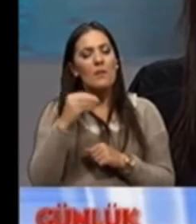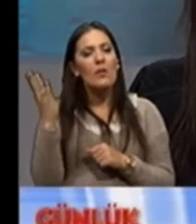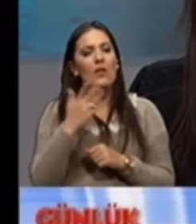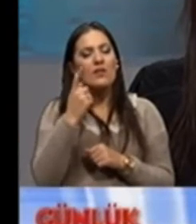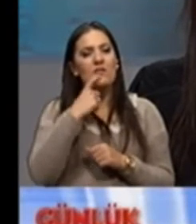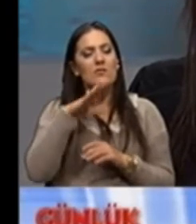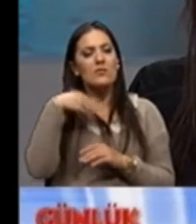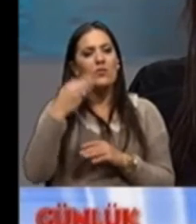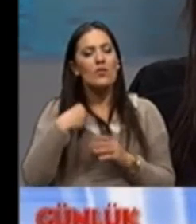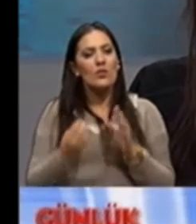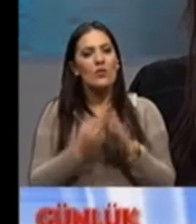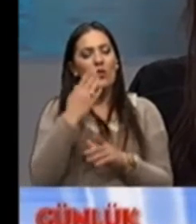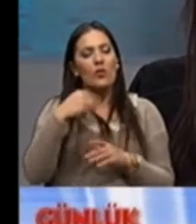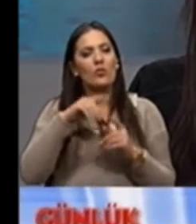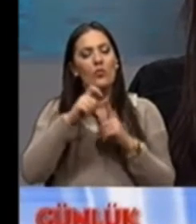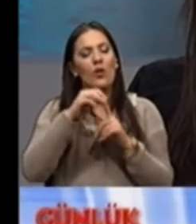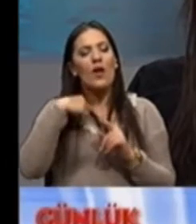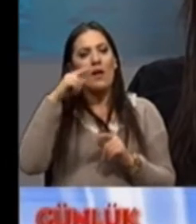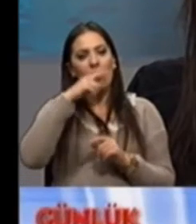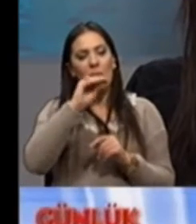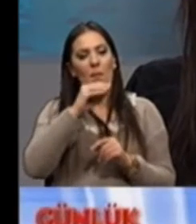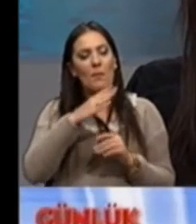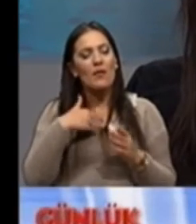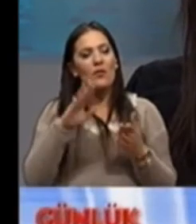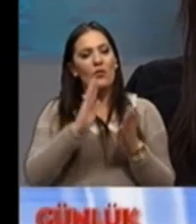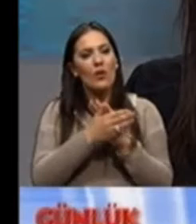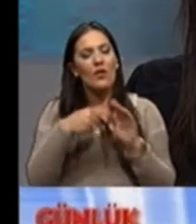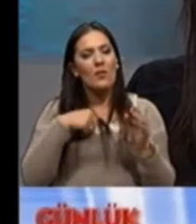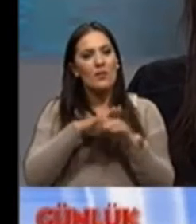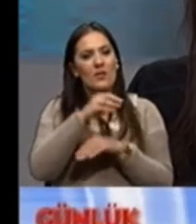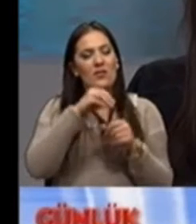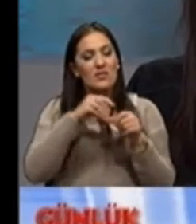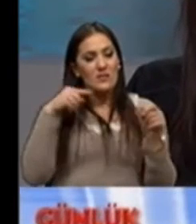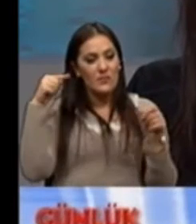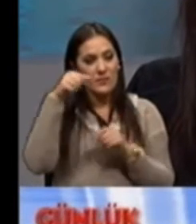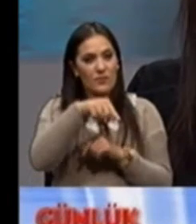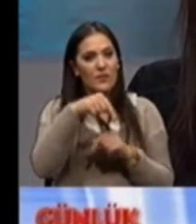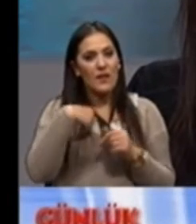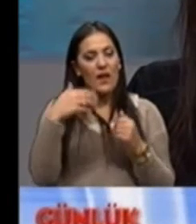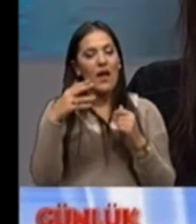sonra doğacak olan Doğu Afrika'nın bebeklik dönemini yaşadığı yerin uzantısı